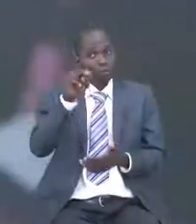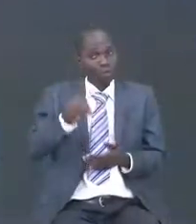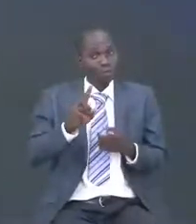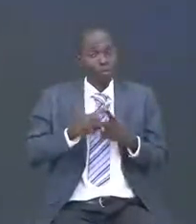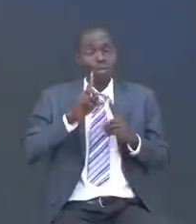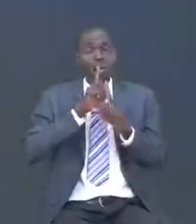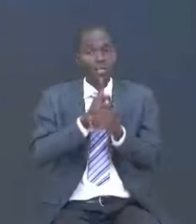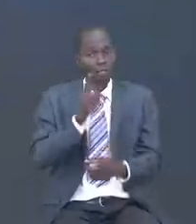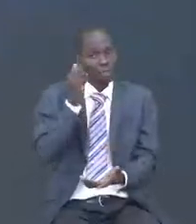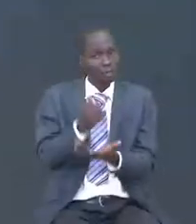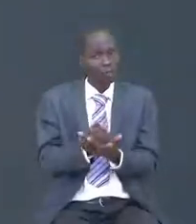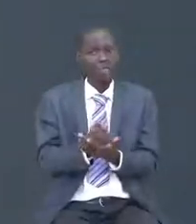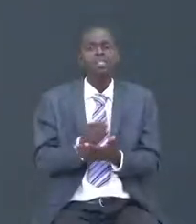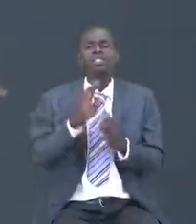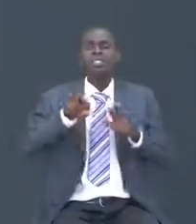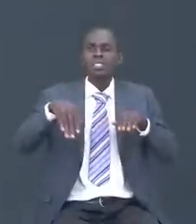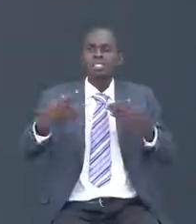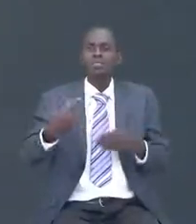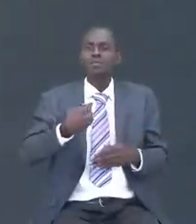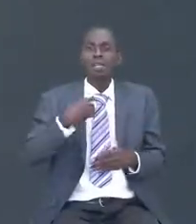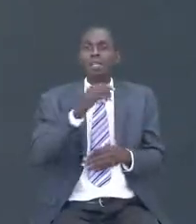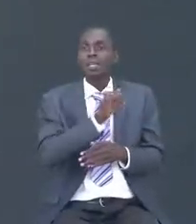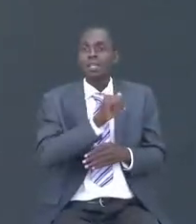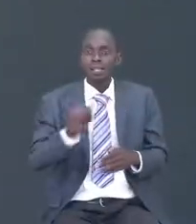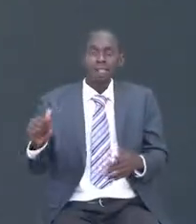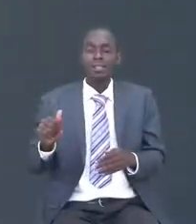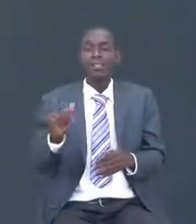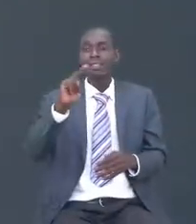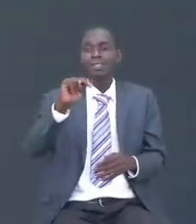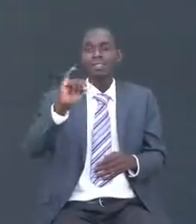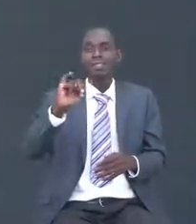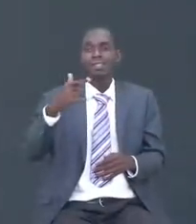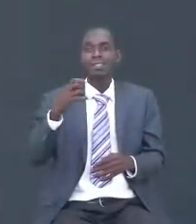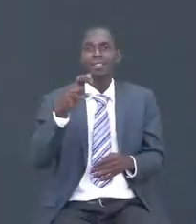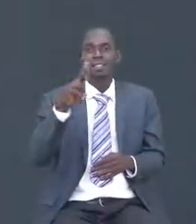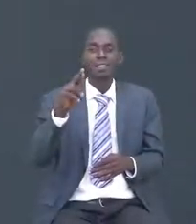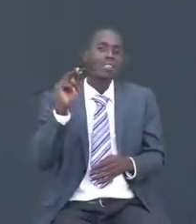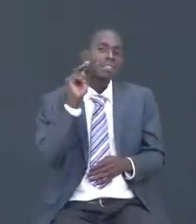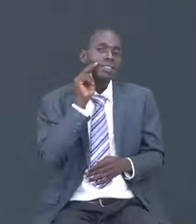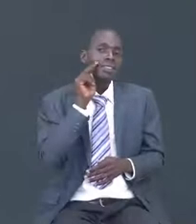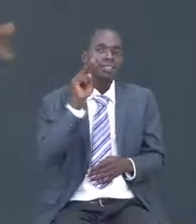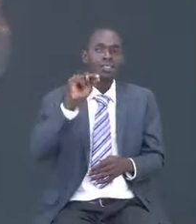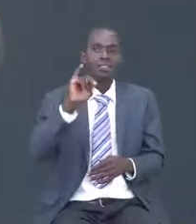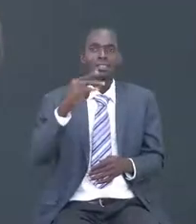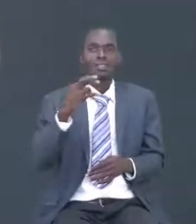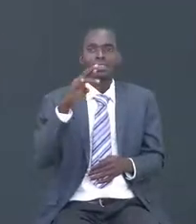Amen, tu dois me donner un Amen de l'état de Nadja